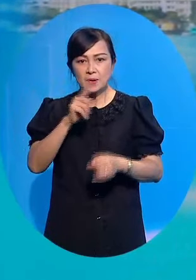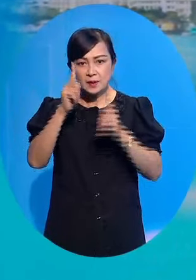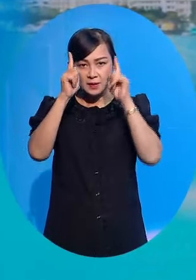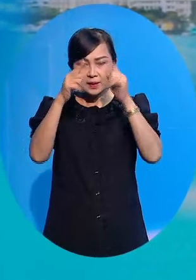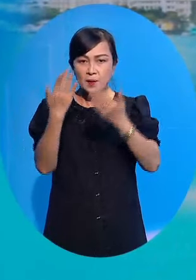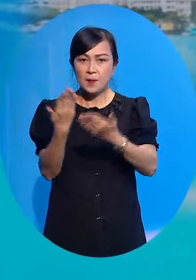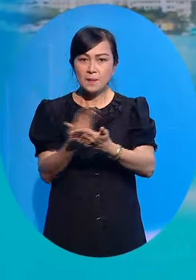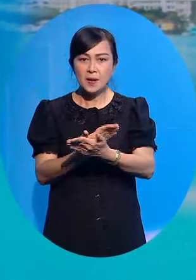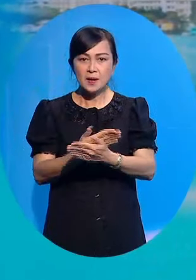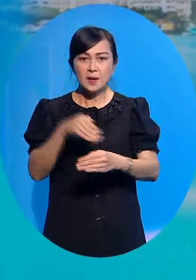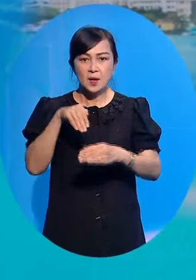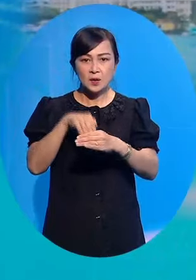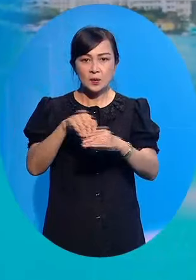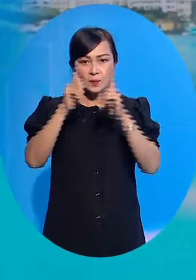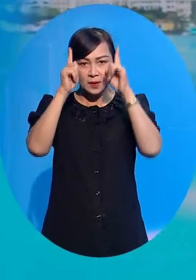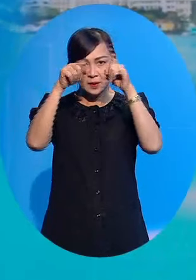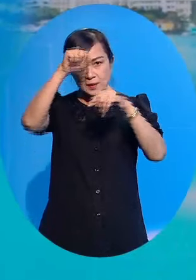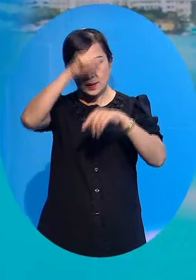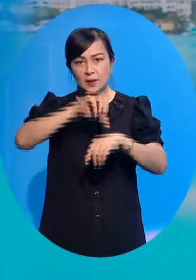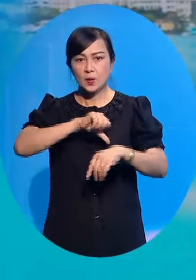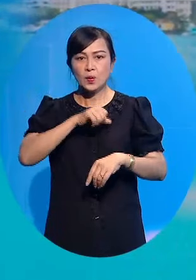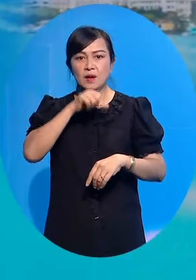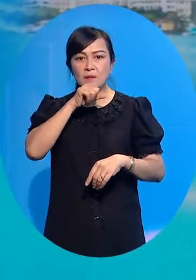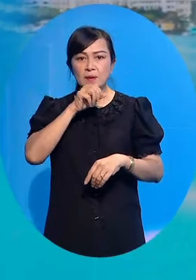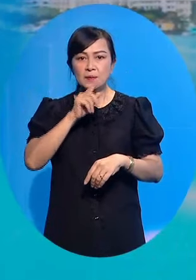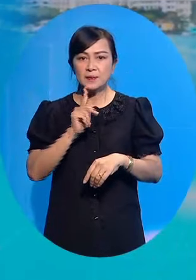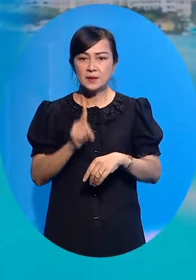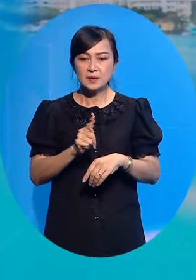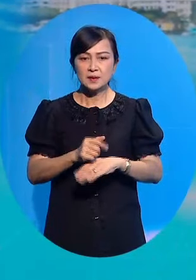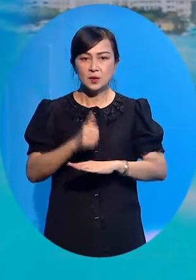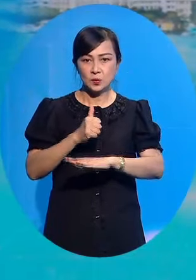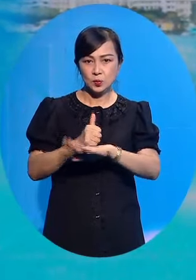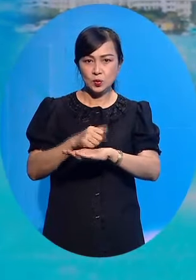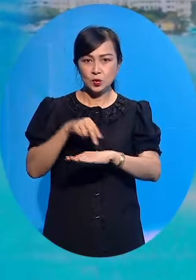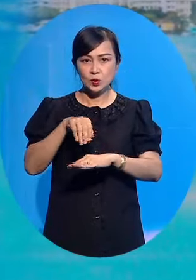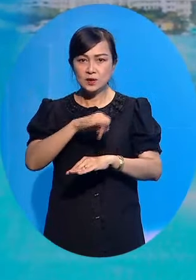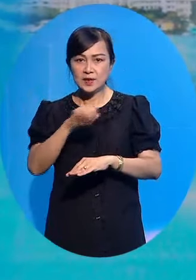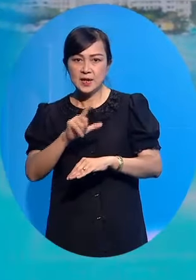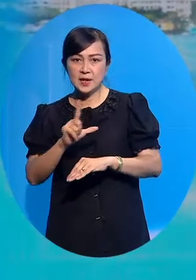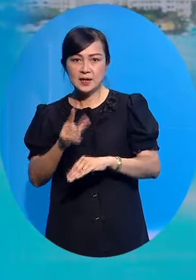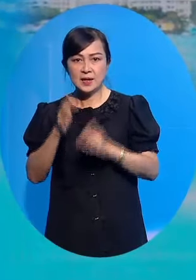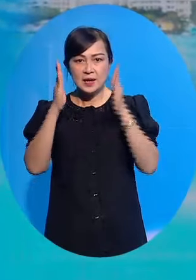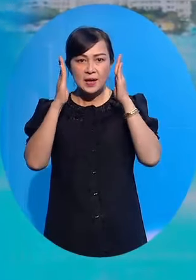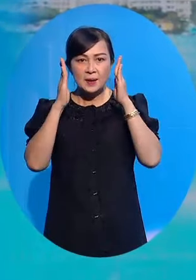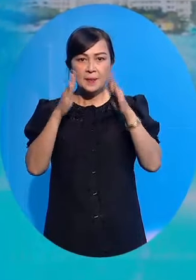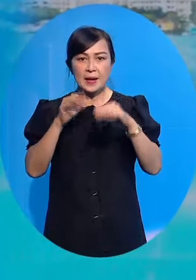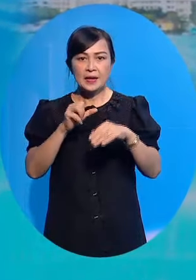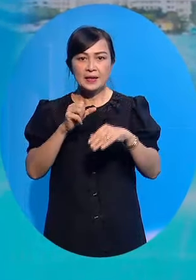mới. Với việc được bầu làm lãnh đạo đảng cầm quyền, ông Hipkins sẽ là thủ tướng New Zealand khi bà Jacinda Ardern từ chức.